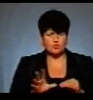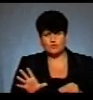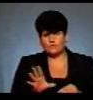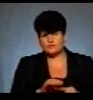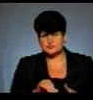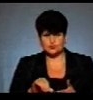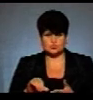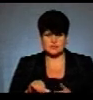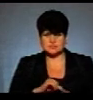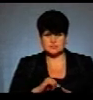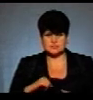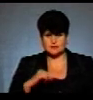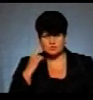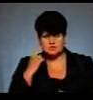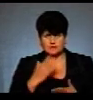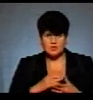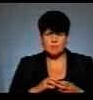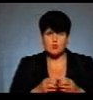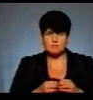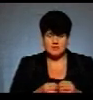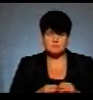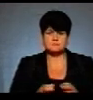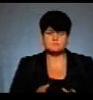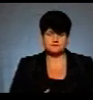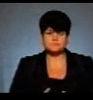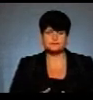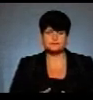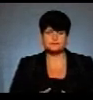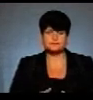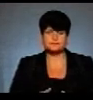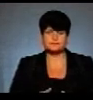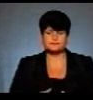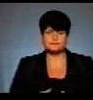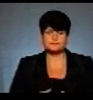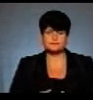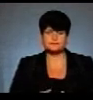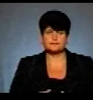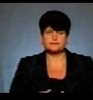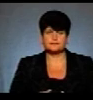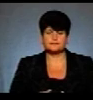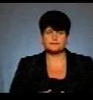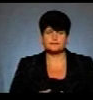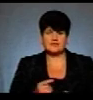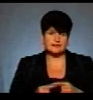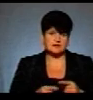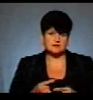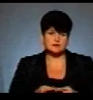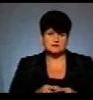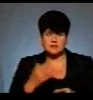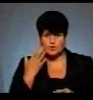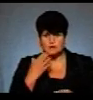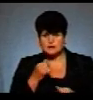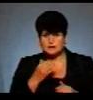з самооцінкою є проблеми, фактично, якщо це явище відбувається. І ну, наслідки – це коли не